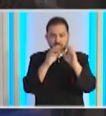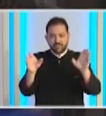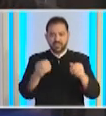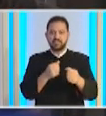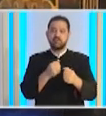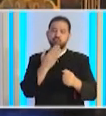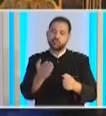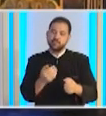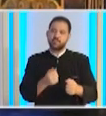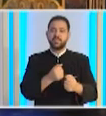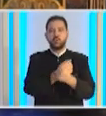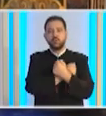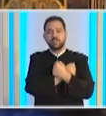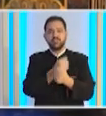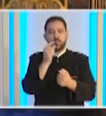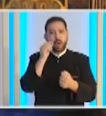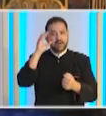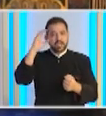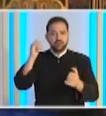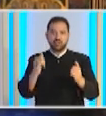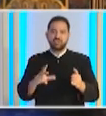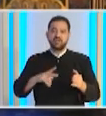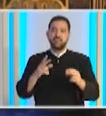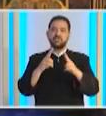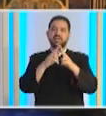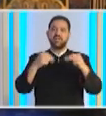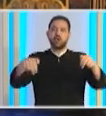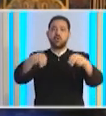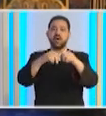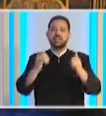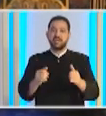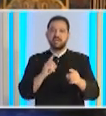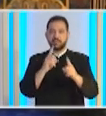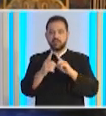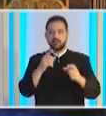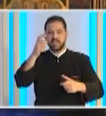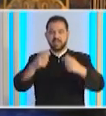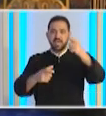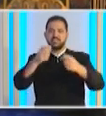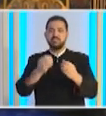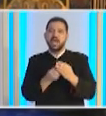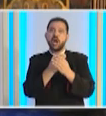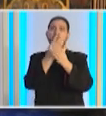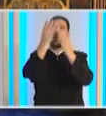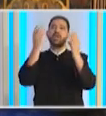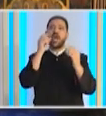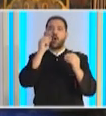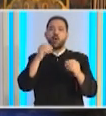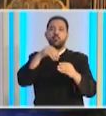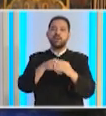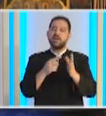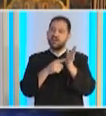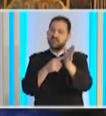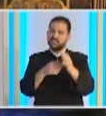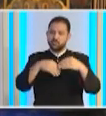binecuvinteze. Mulțumim. Dragi telespectatori, aceasta a fost ediția noastră de astăzi. Am discutat despre înnoirea omului